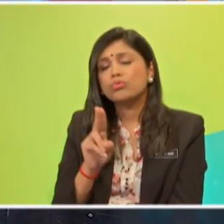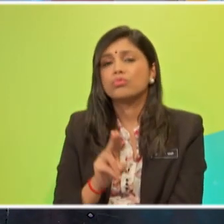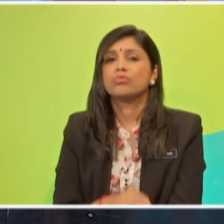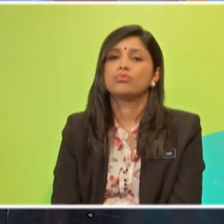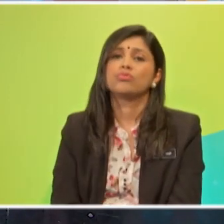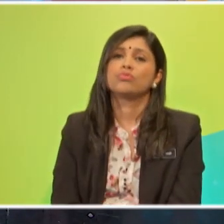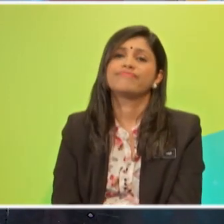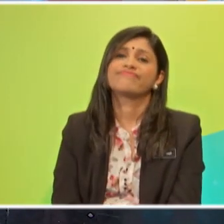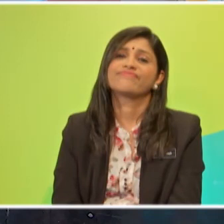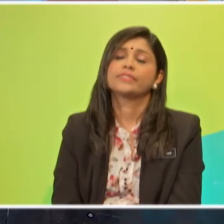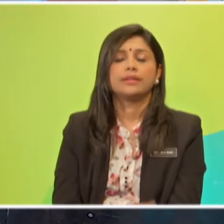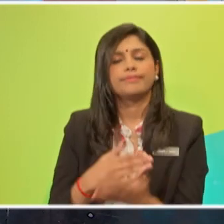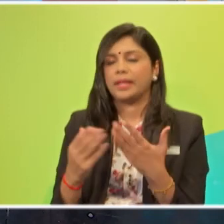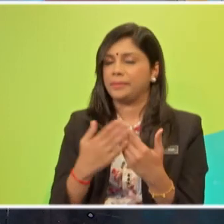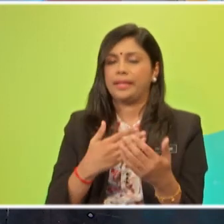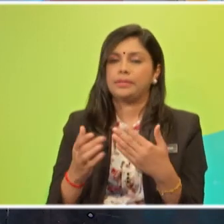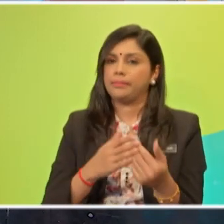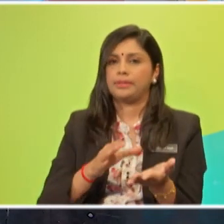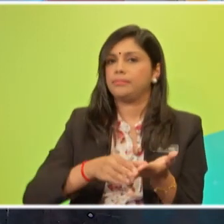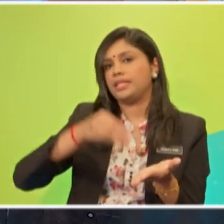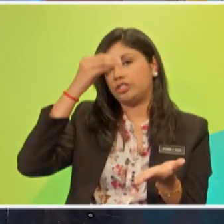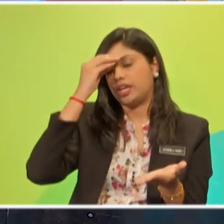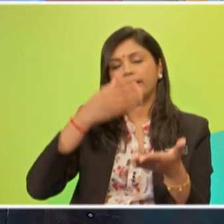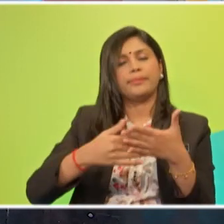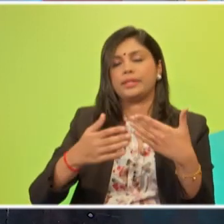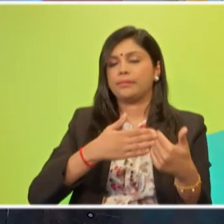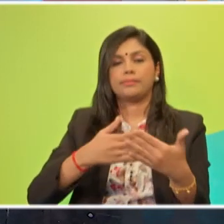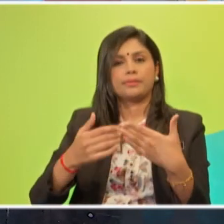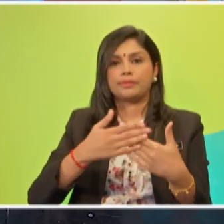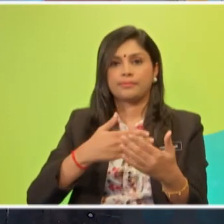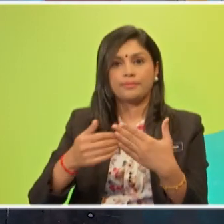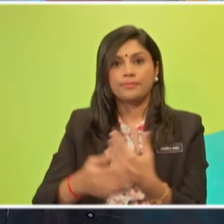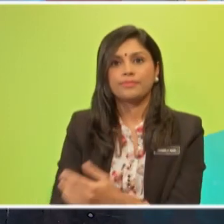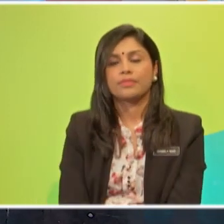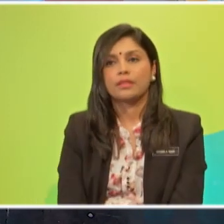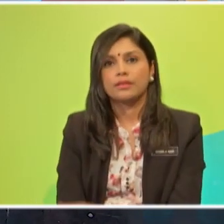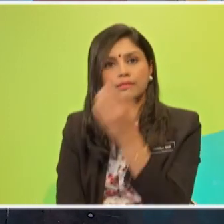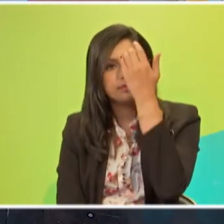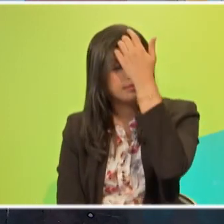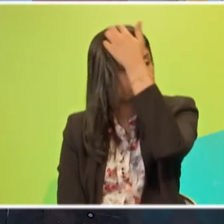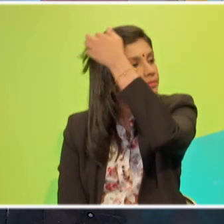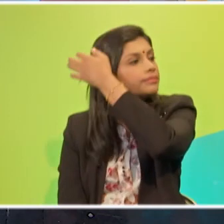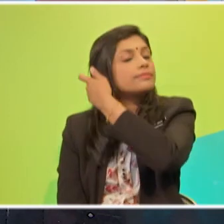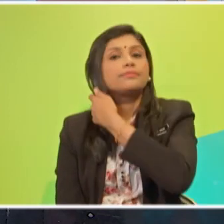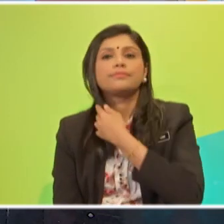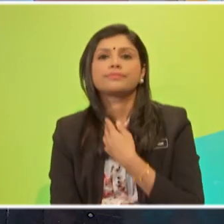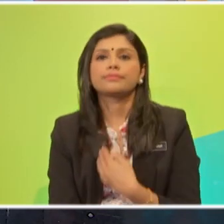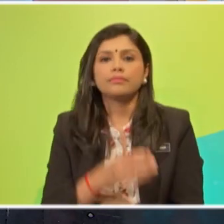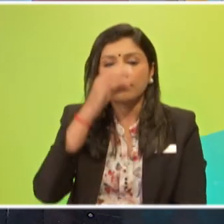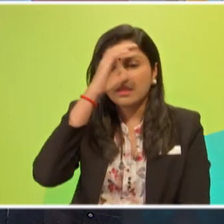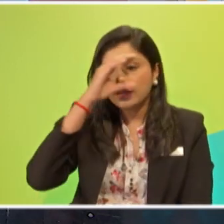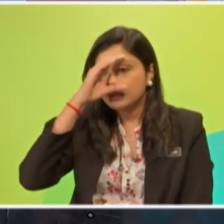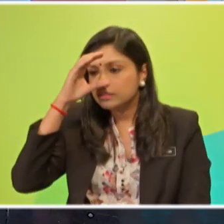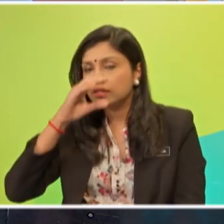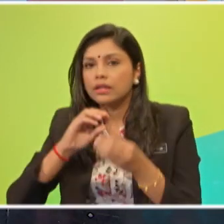Okey, baik. Oh, yang itu nombor 8. Nombor 8. Oh, okey. Jadi, sekarang saya kena masukkan dalam bekas yang ada